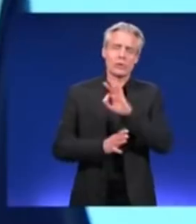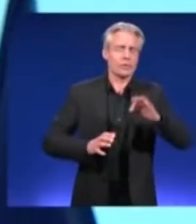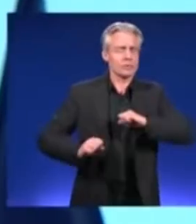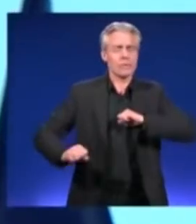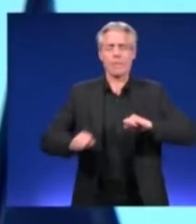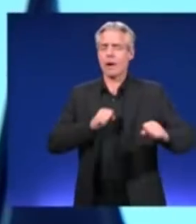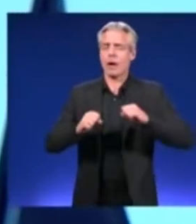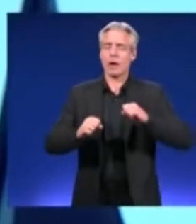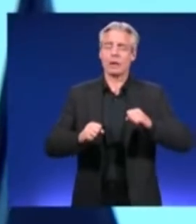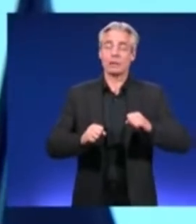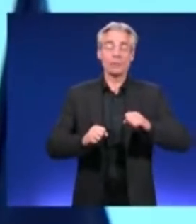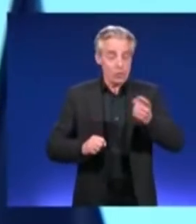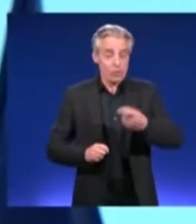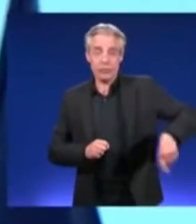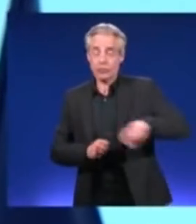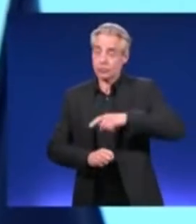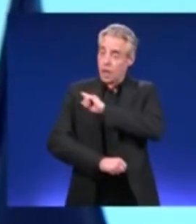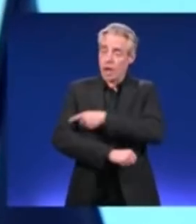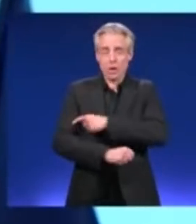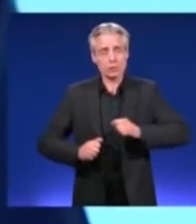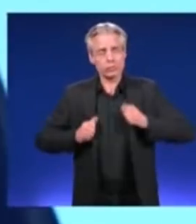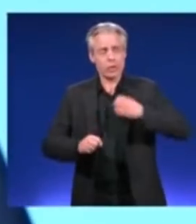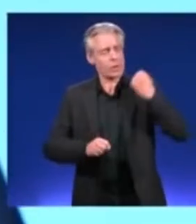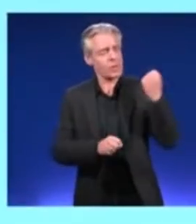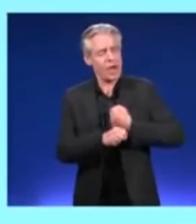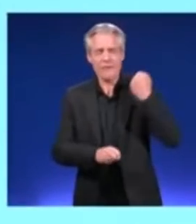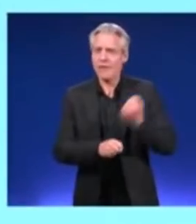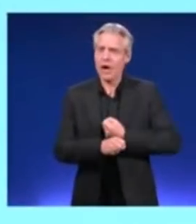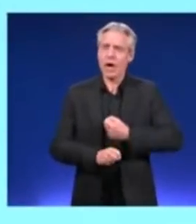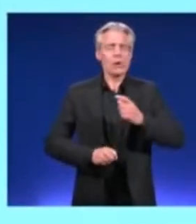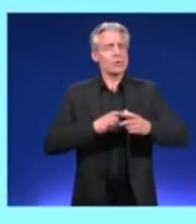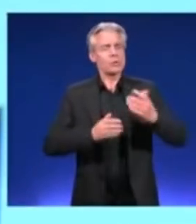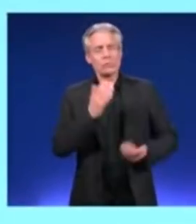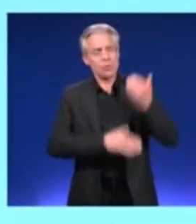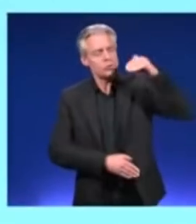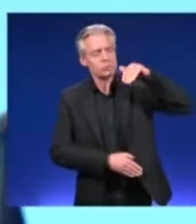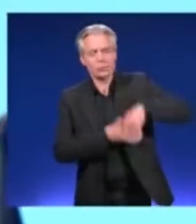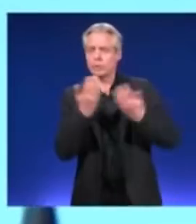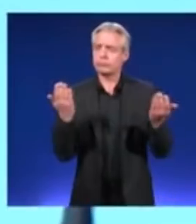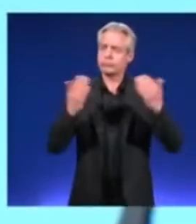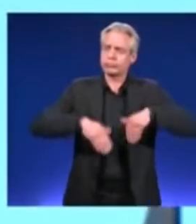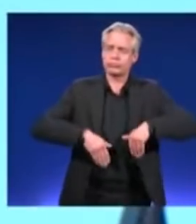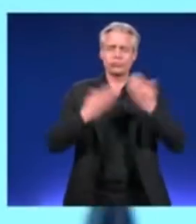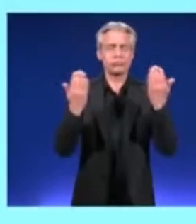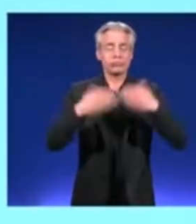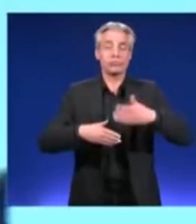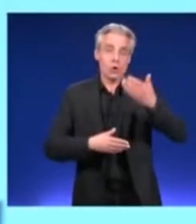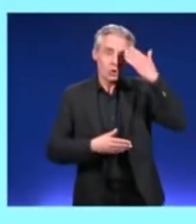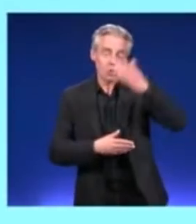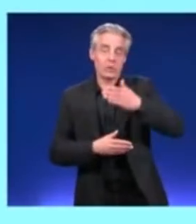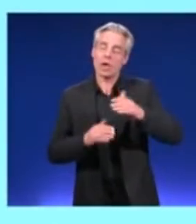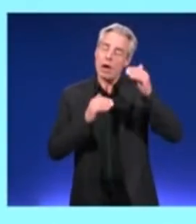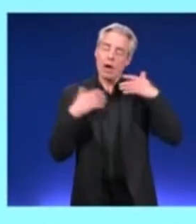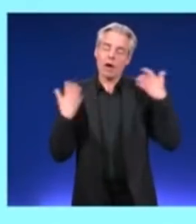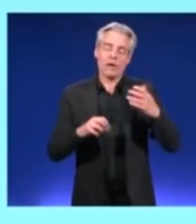territoire. Vous avez donné votre énergie, votre travail, vos jours et vos nuits. Je sais ce que je vous